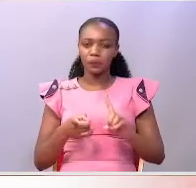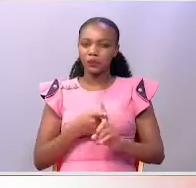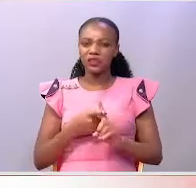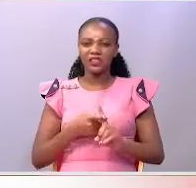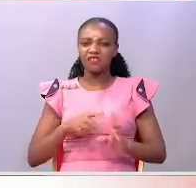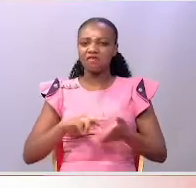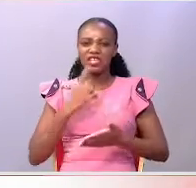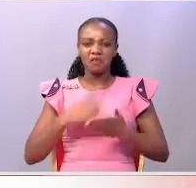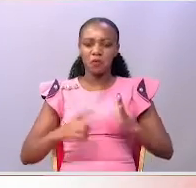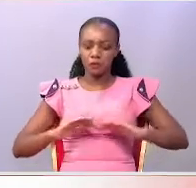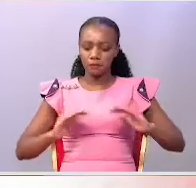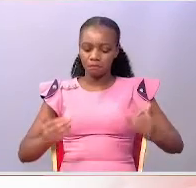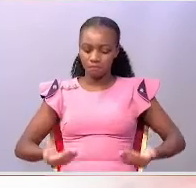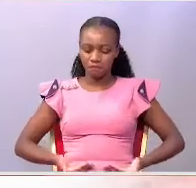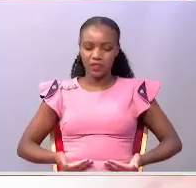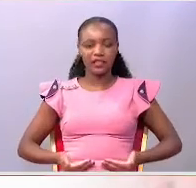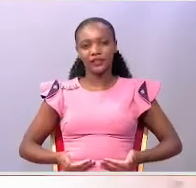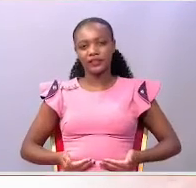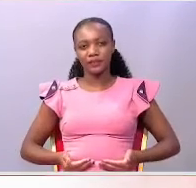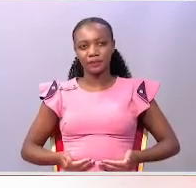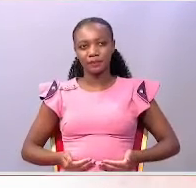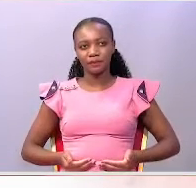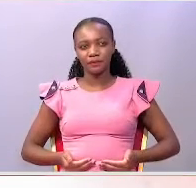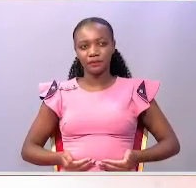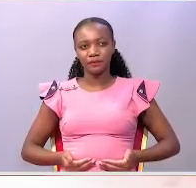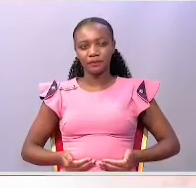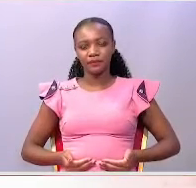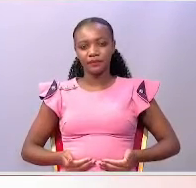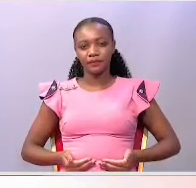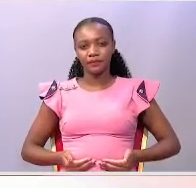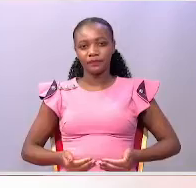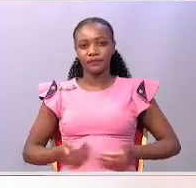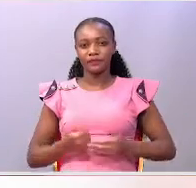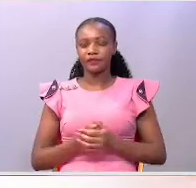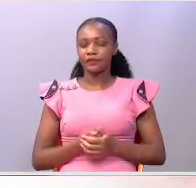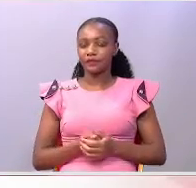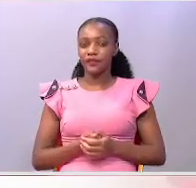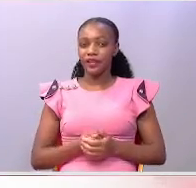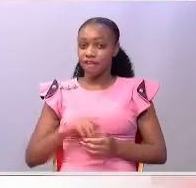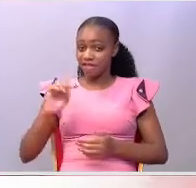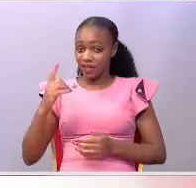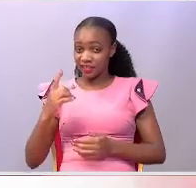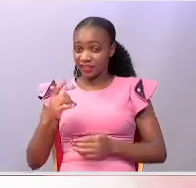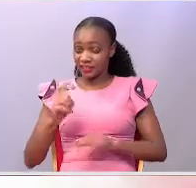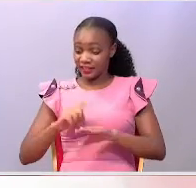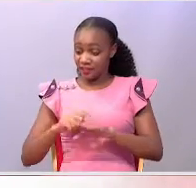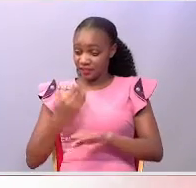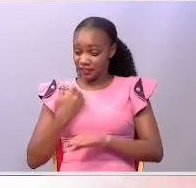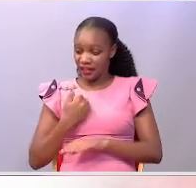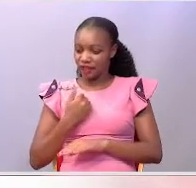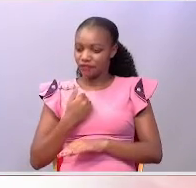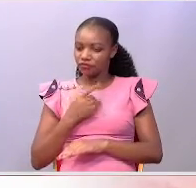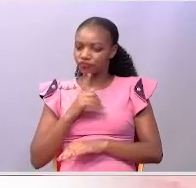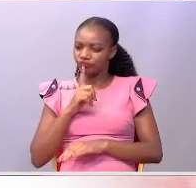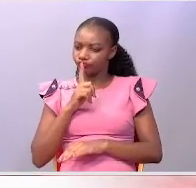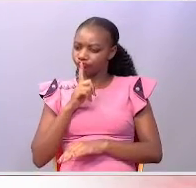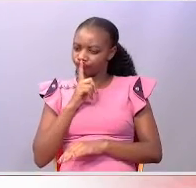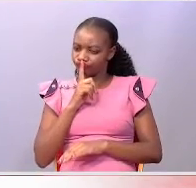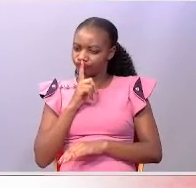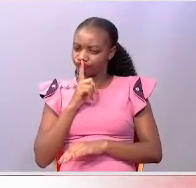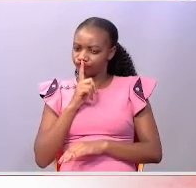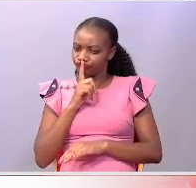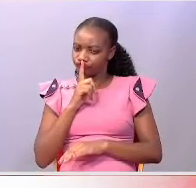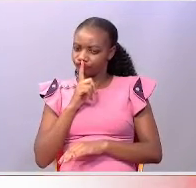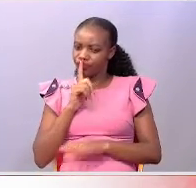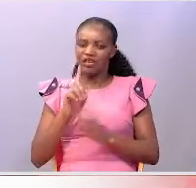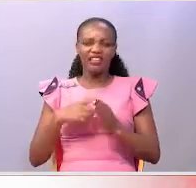ingine, nijaribu. Ya pili nikapata, sasa kwanza, vile nilipima, nikapata, nikanyamazia, moja nilitupa kwa choo. Hiyo ingine nikasahau